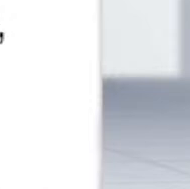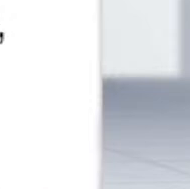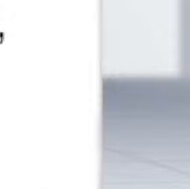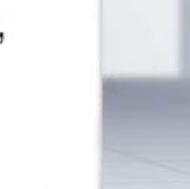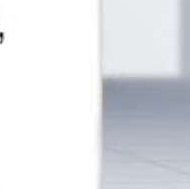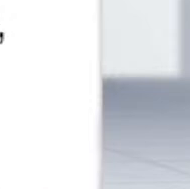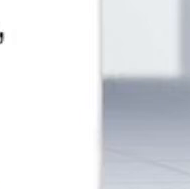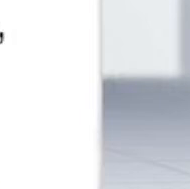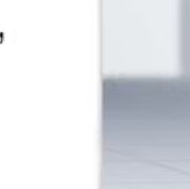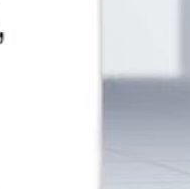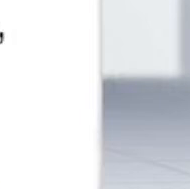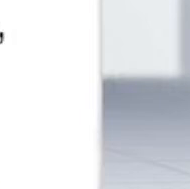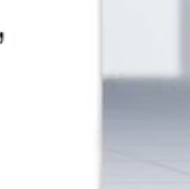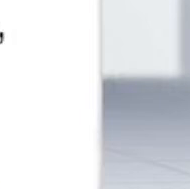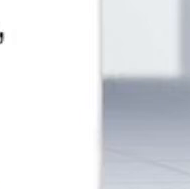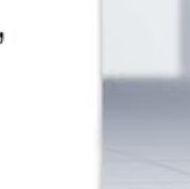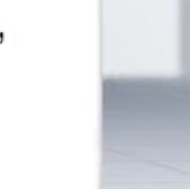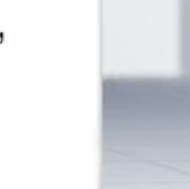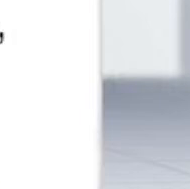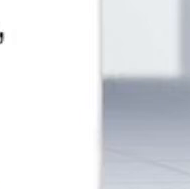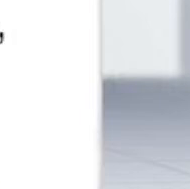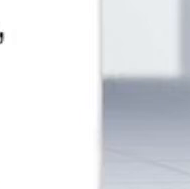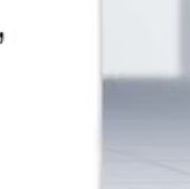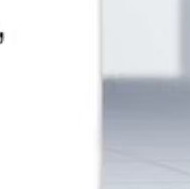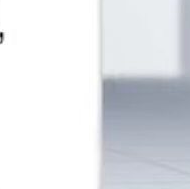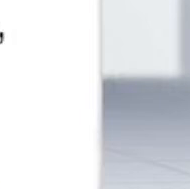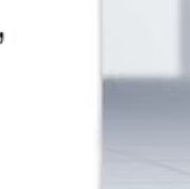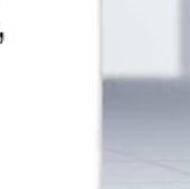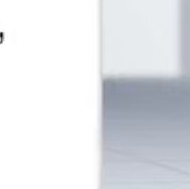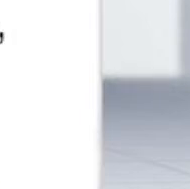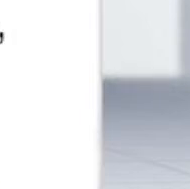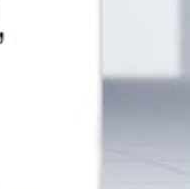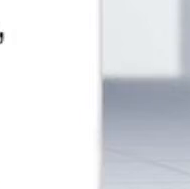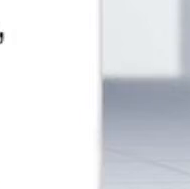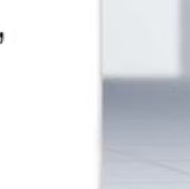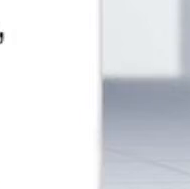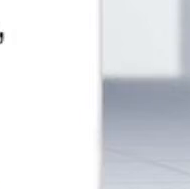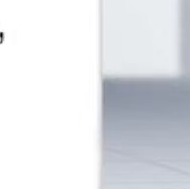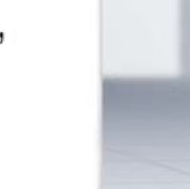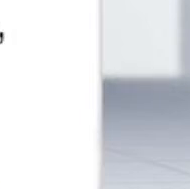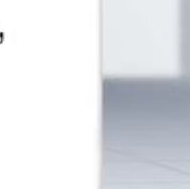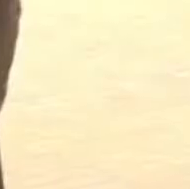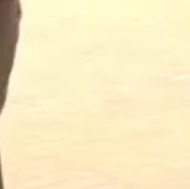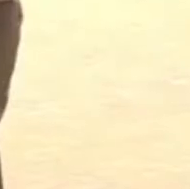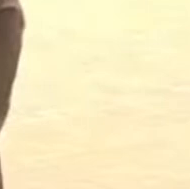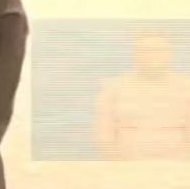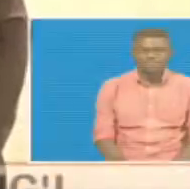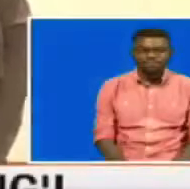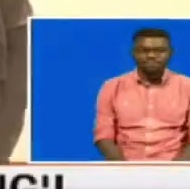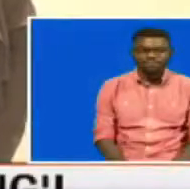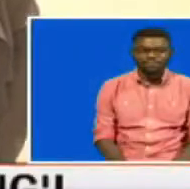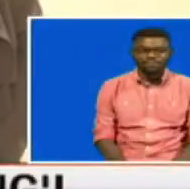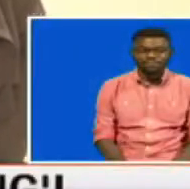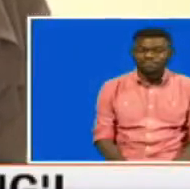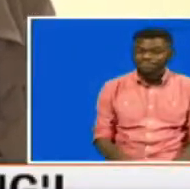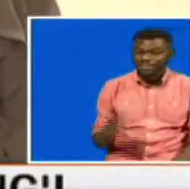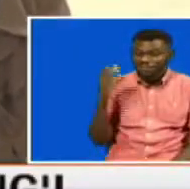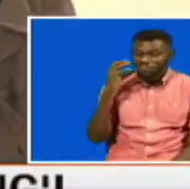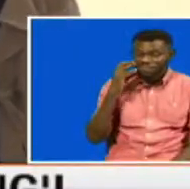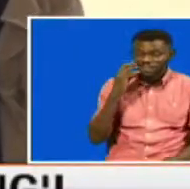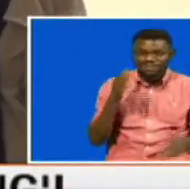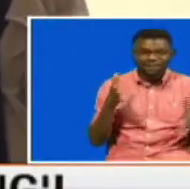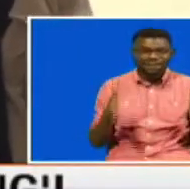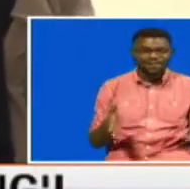vyombo vya habari kuwa makazi yako yalivamiwa ukifahamu ni uongo. Mwisho wa nukuu. Hatima ya Matiang'i